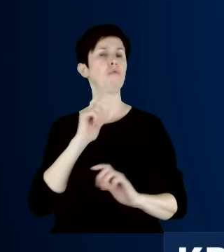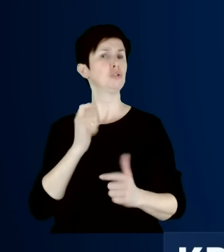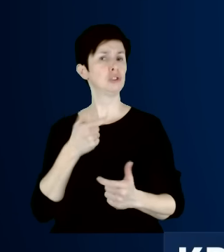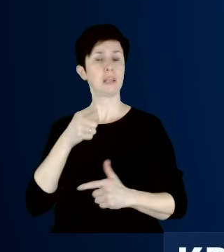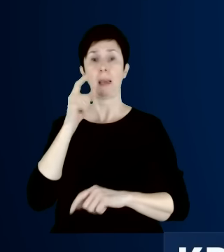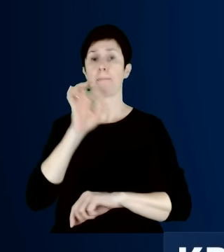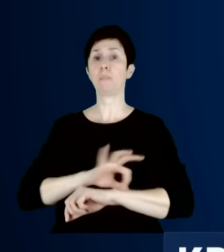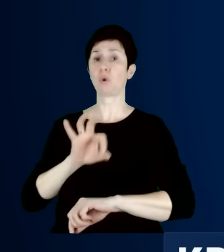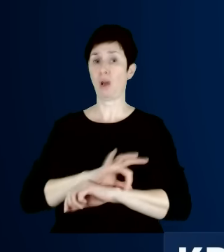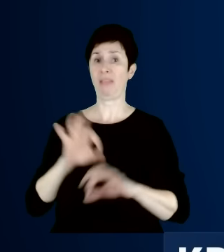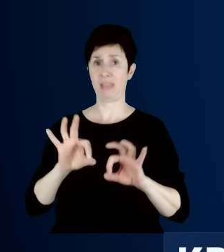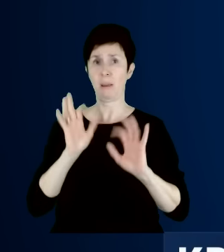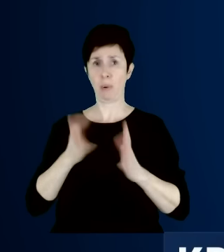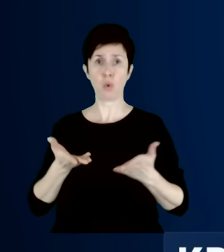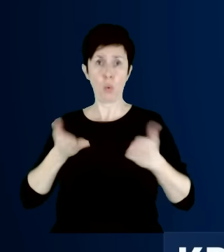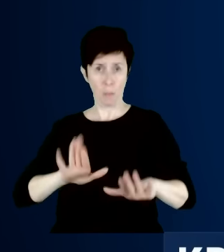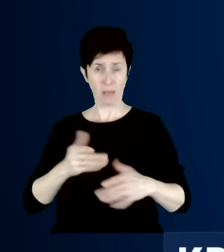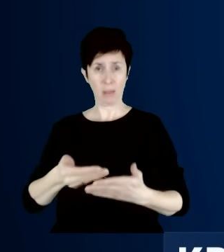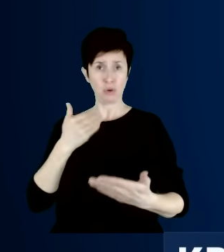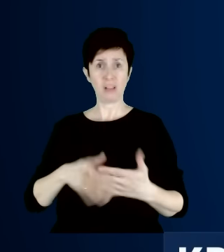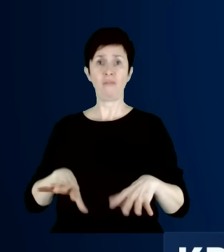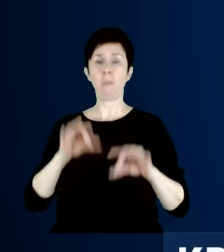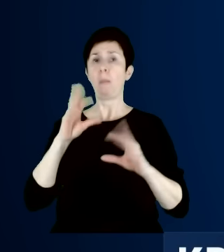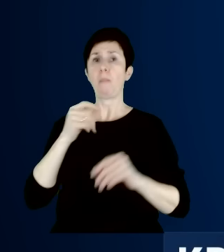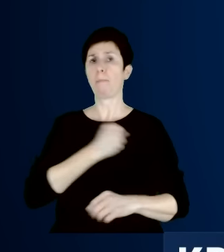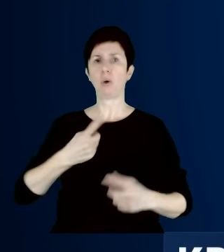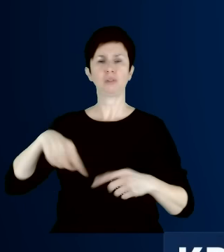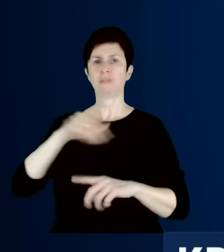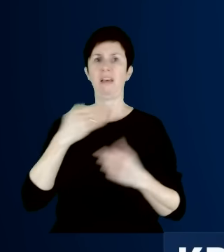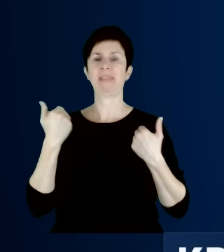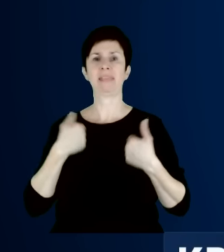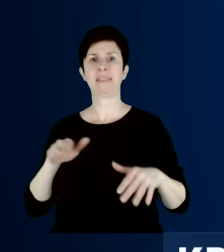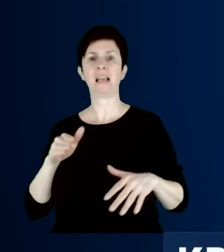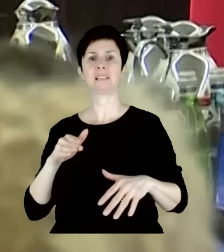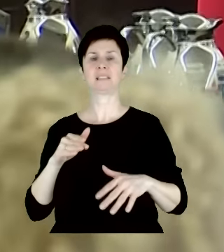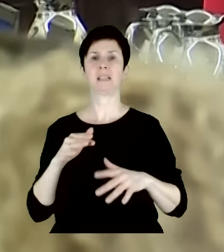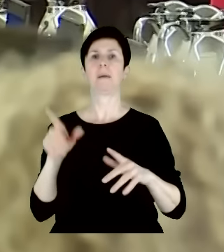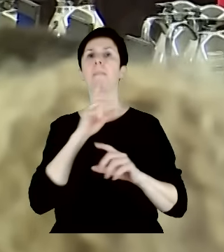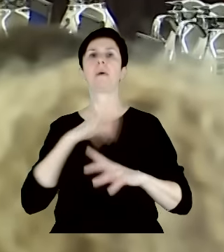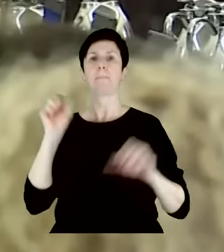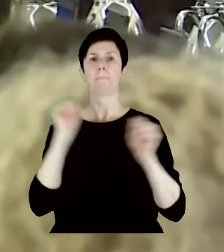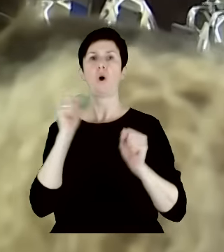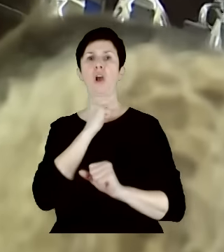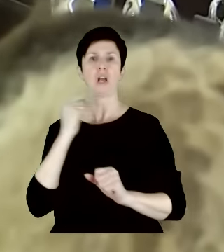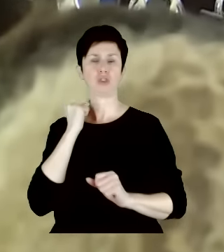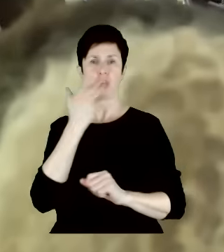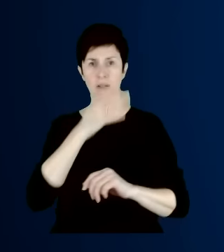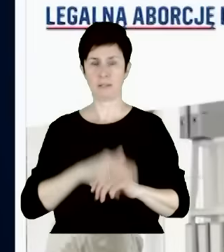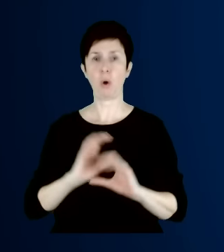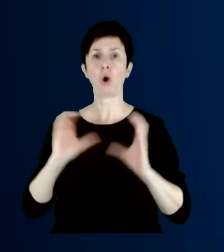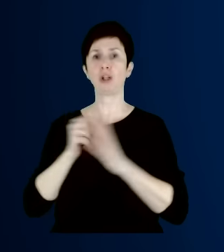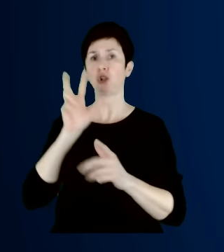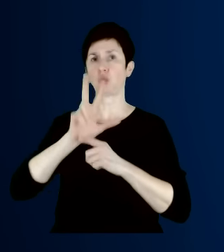projekty teraz upadną przed wyborami, bo posłowie nie będą się chcieli narazić proboszczom. Tak mniej więcej to zabrzmiało. Koalicja 13 grudnia jest